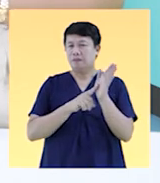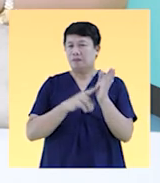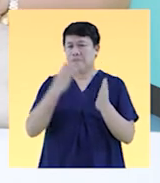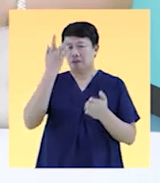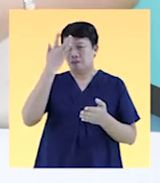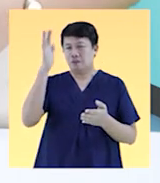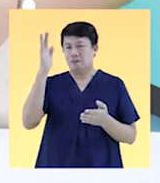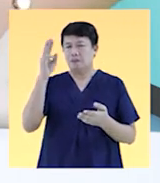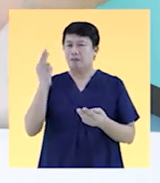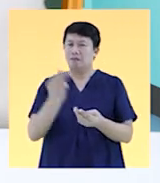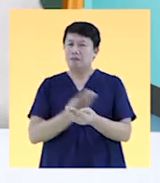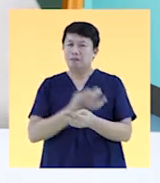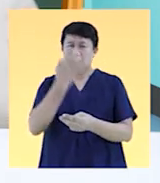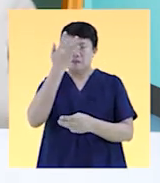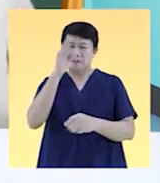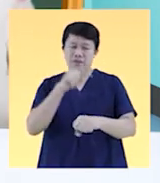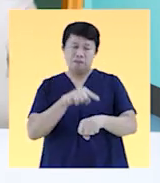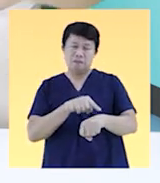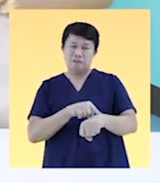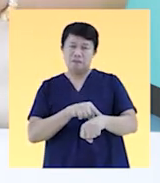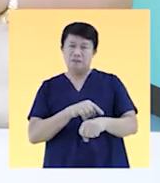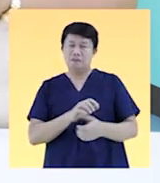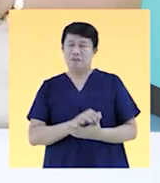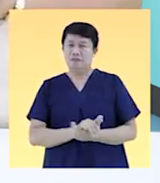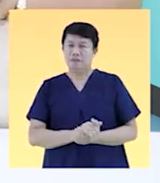galing. Matalino time!